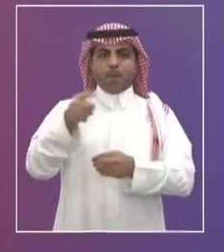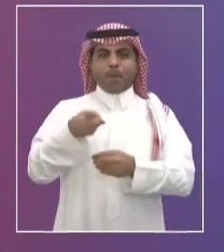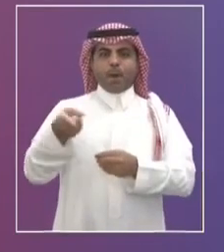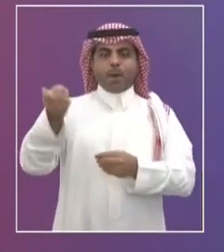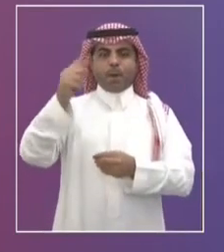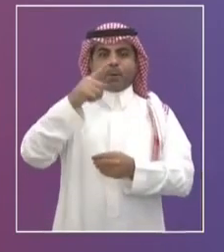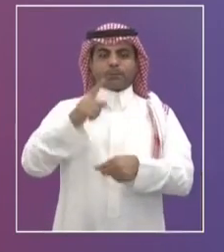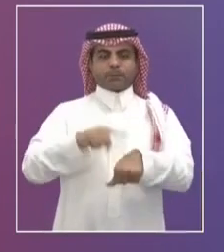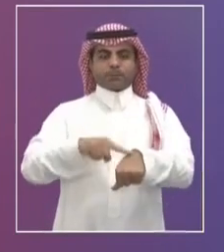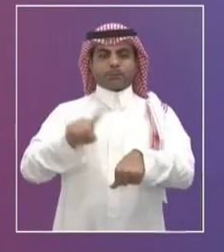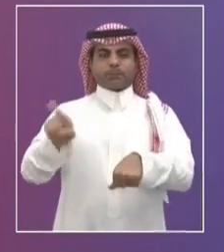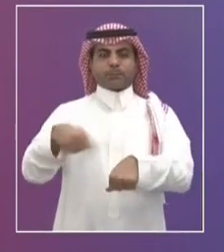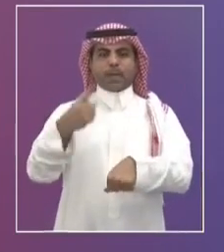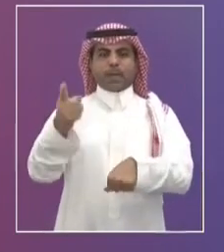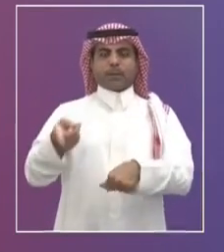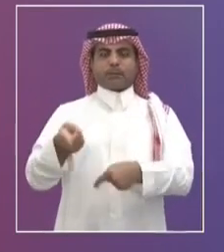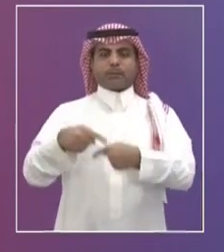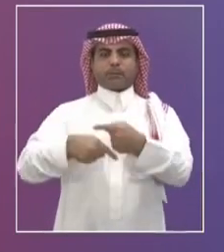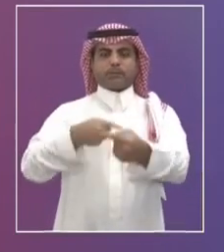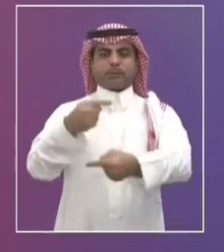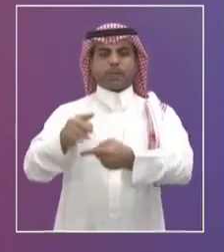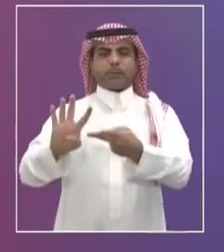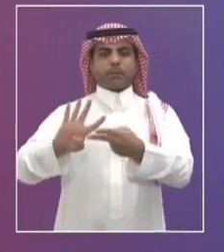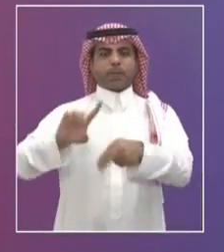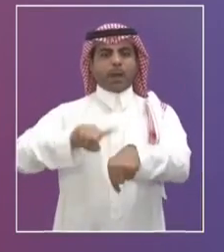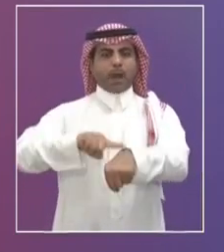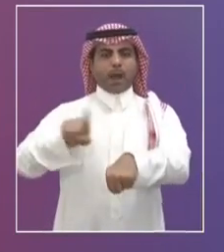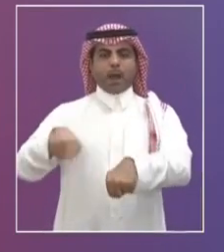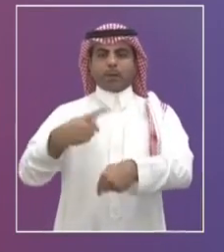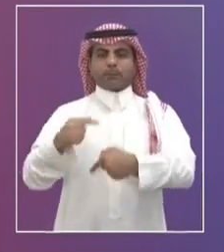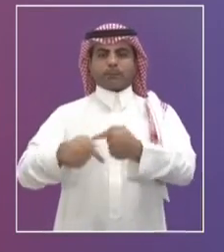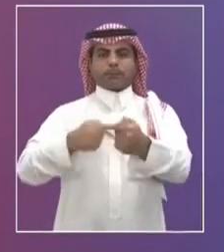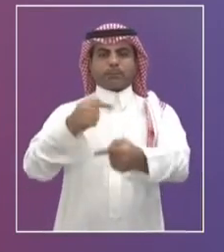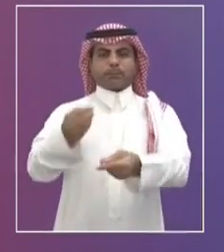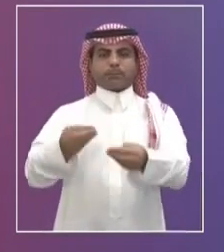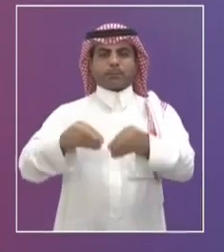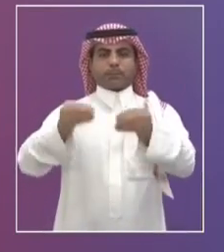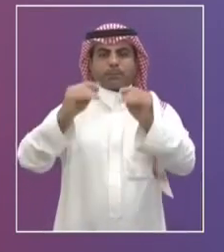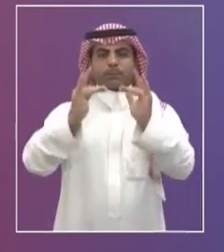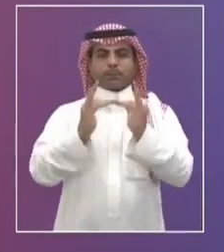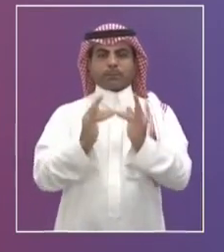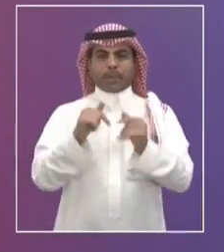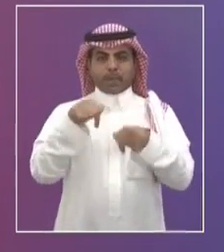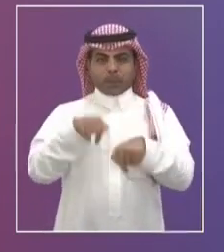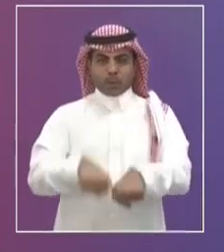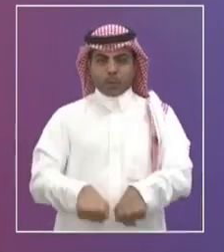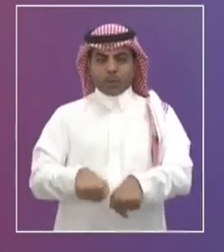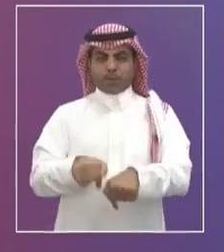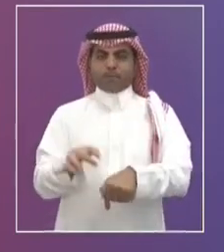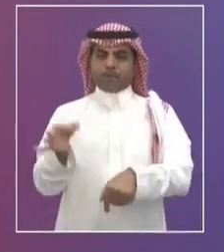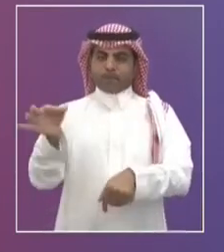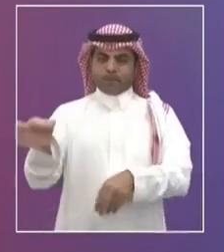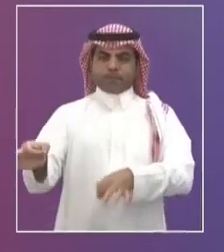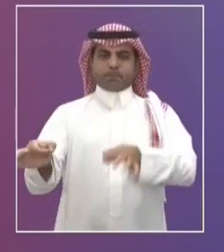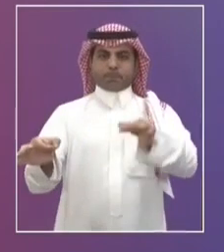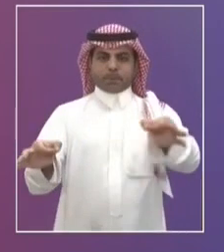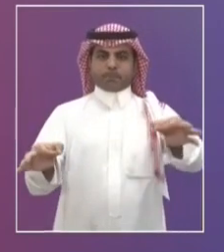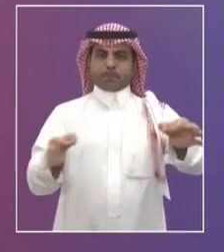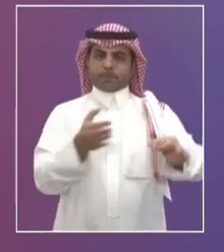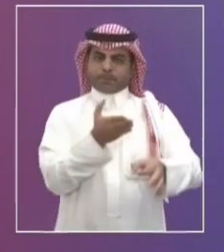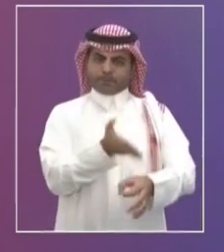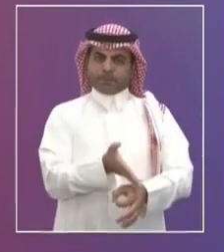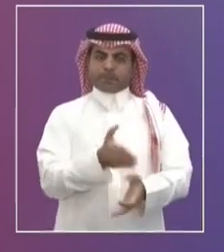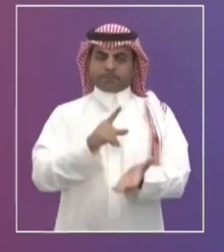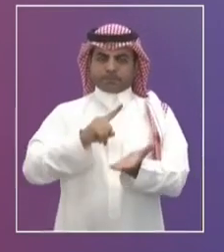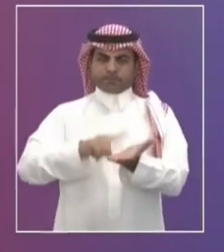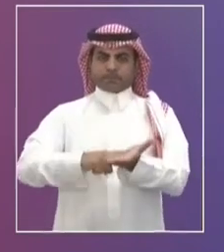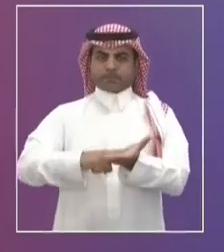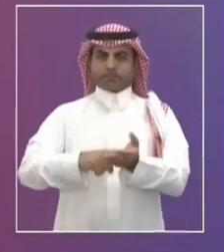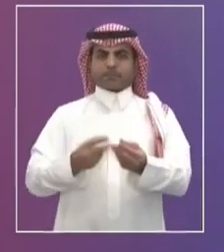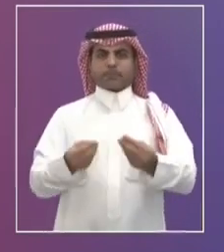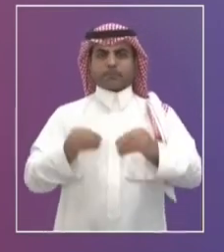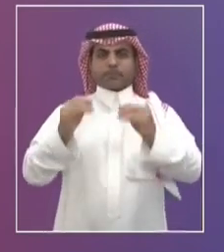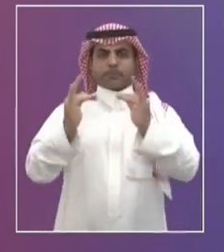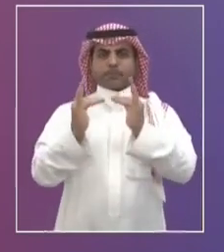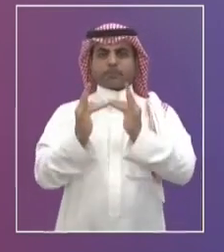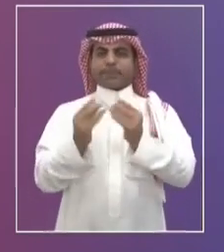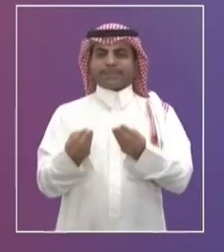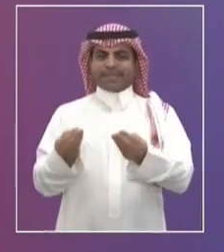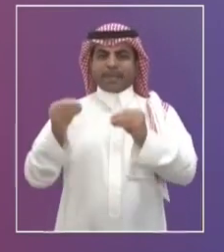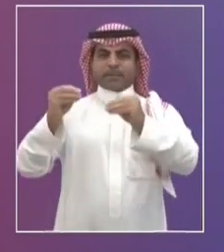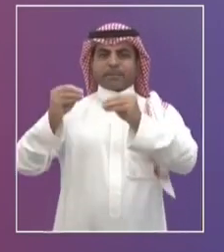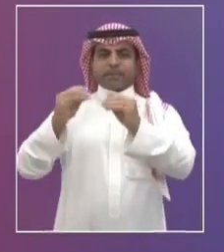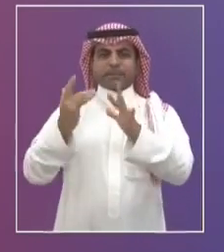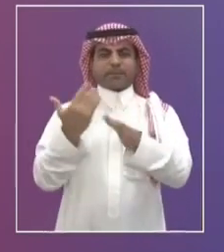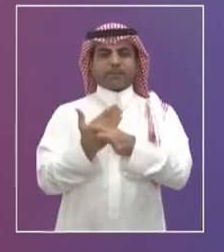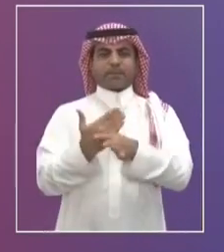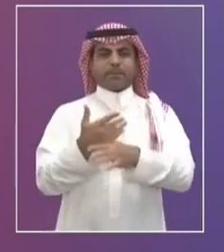على مدار الساعة. واليوم وإحنا نتكلم أنا متأكد أنه يوجد مناطق بالفعل وصلت وزادت سعة سريرية، إما